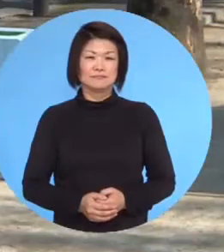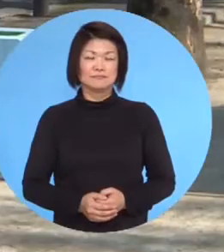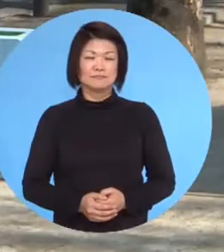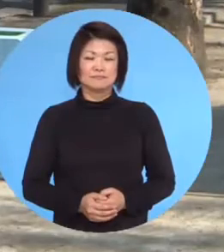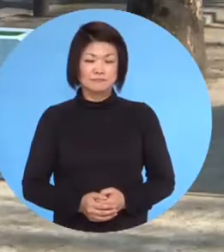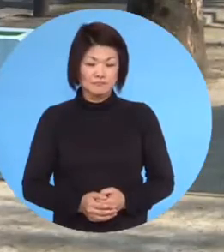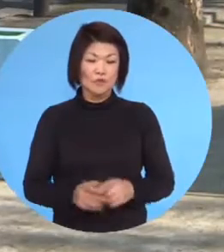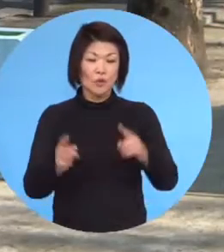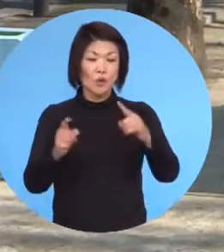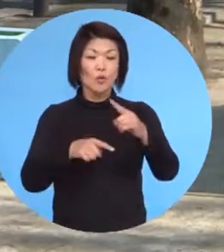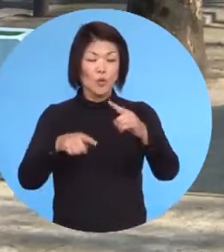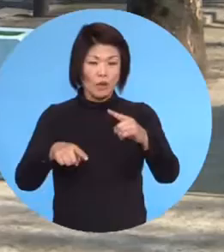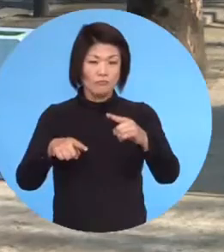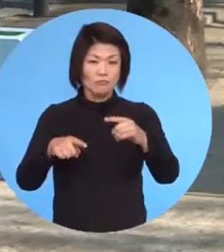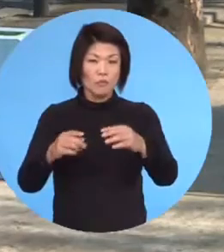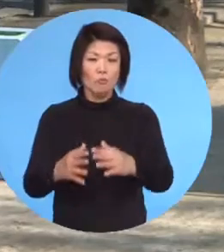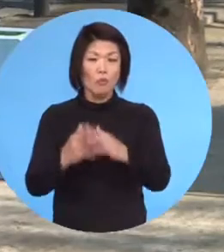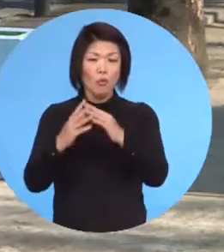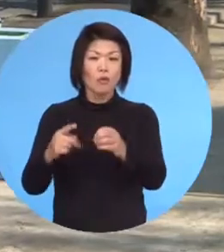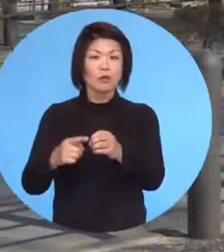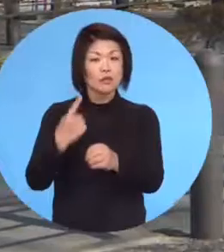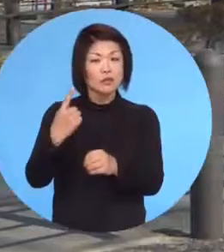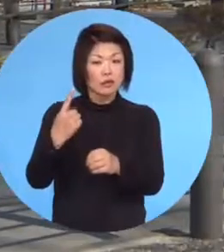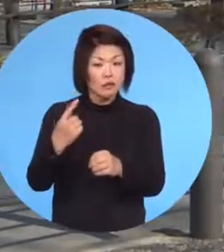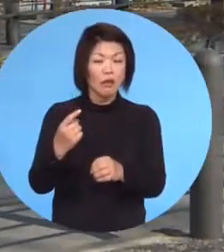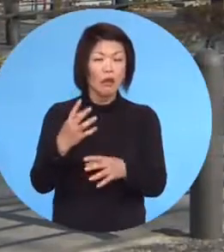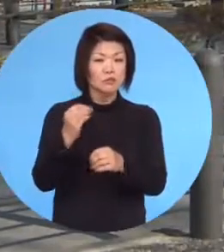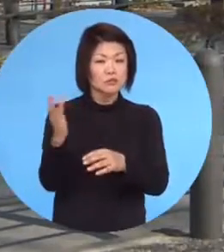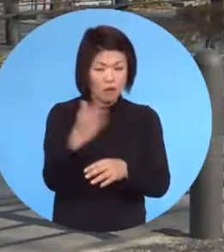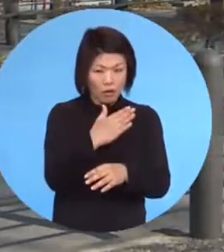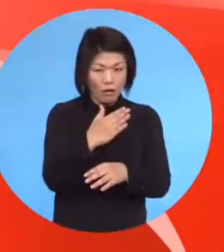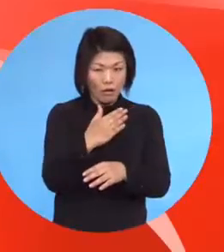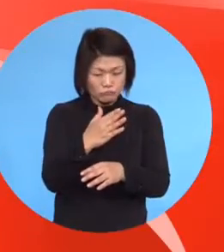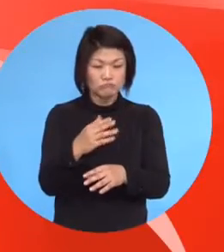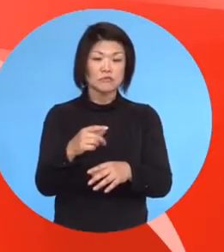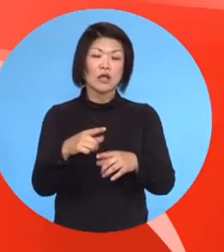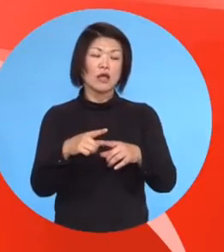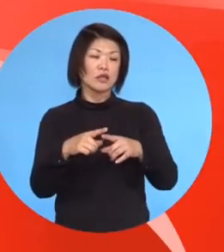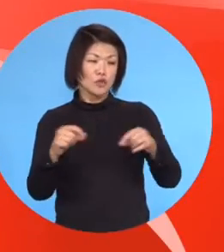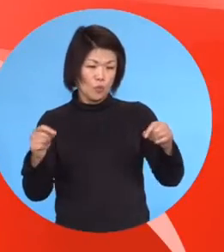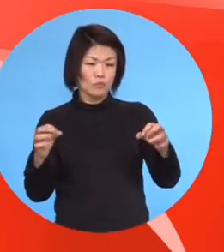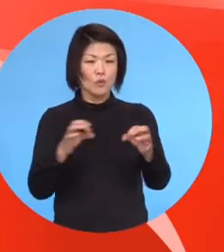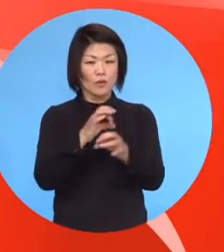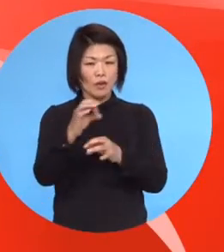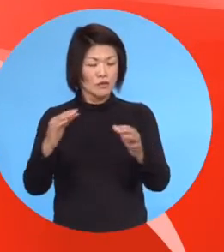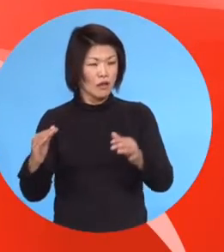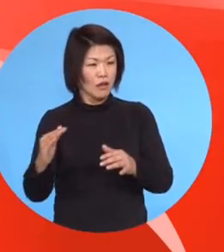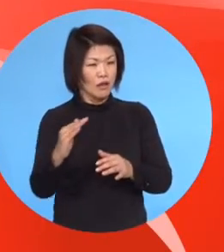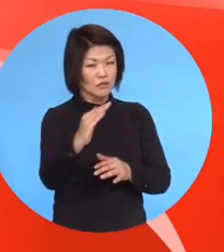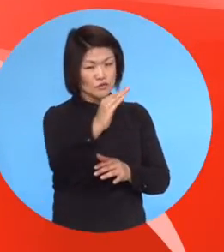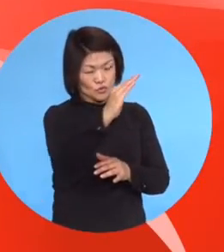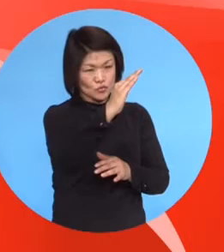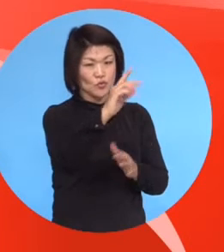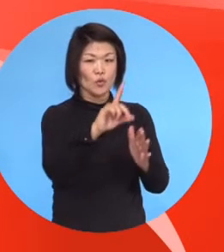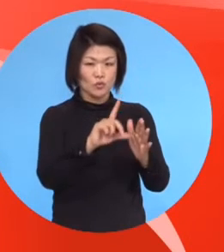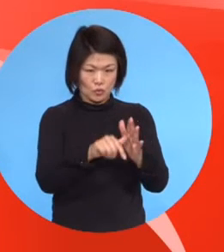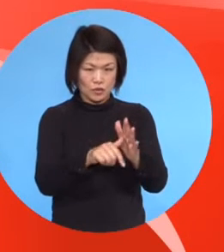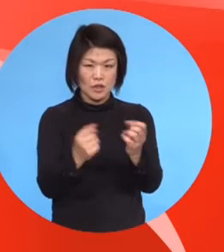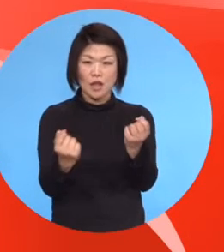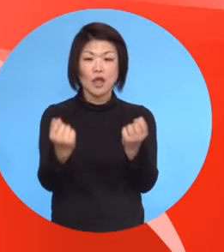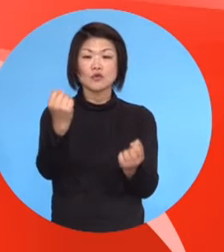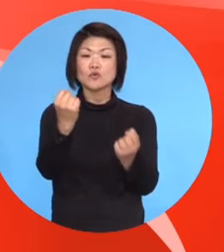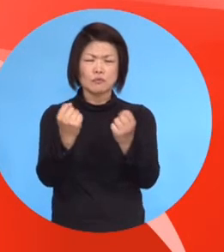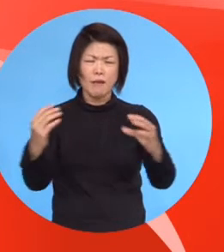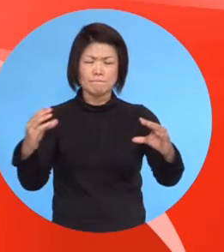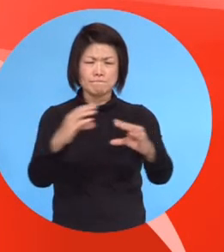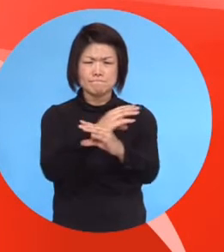この公園はどういうきっかけでいつ頃できたんですか？ 日本の経済が成長し始めた時に、車が